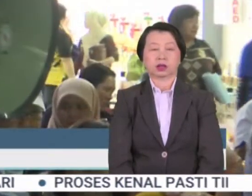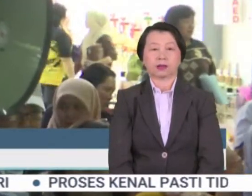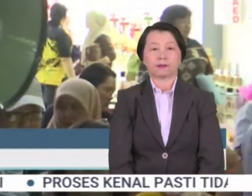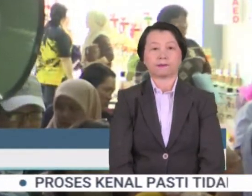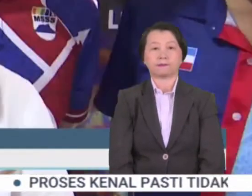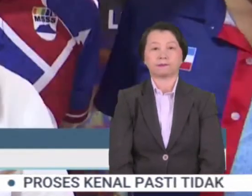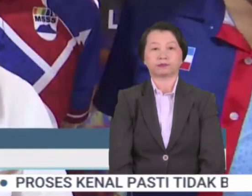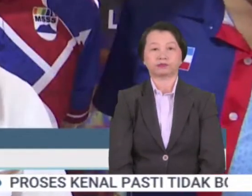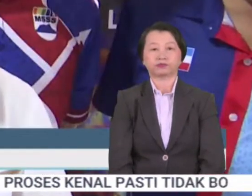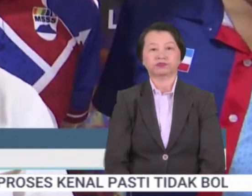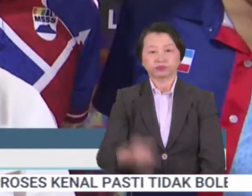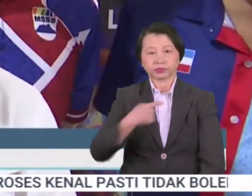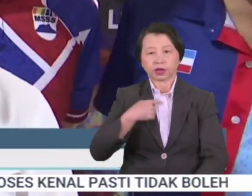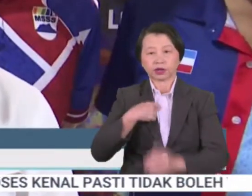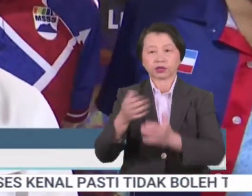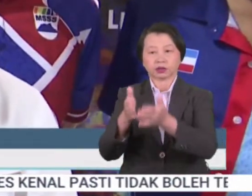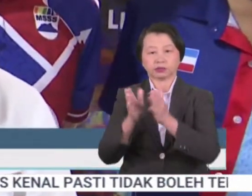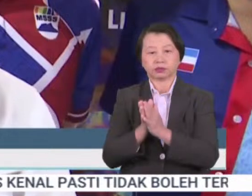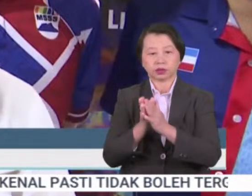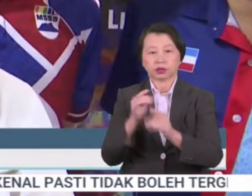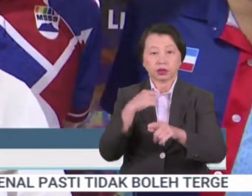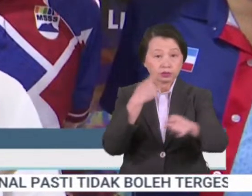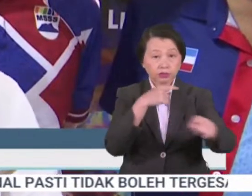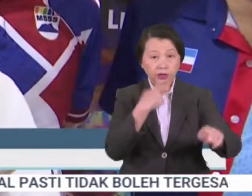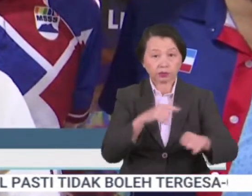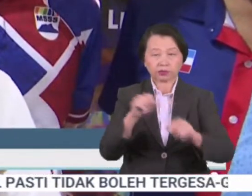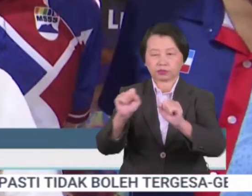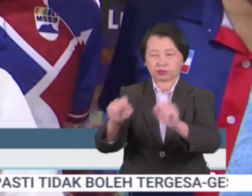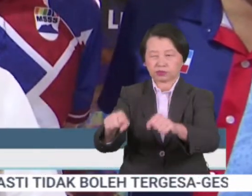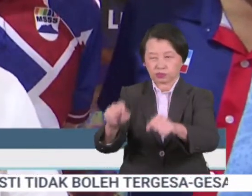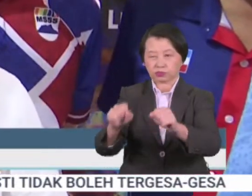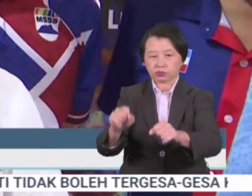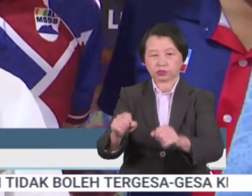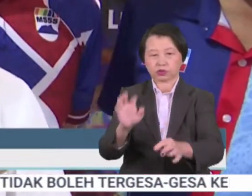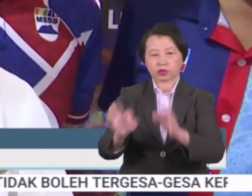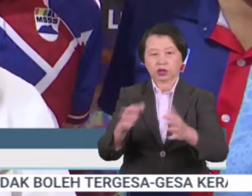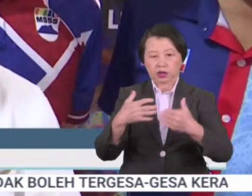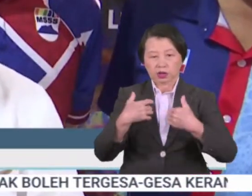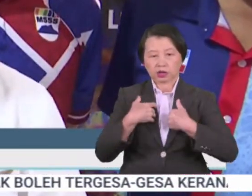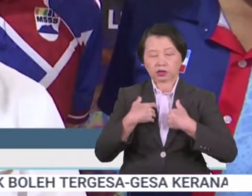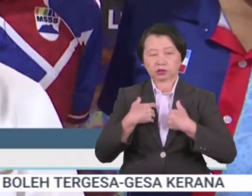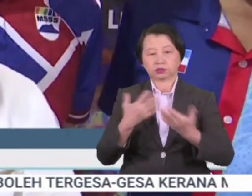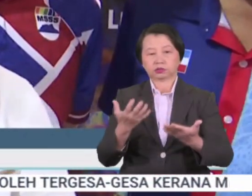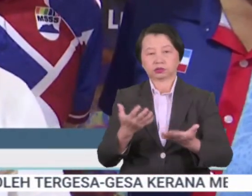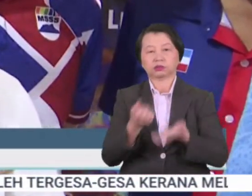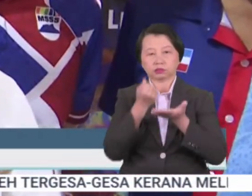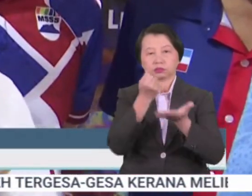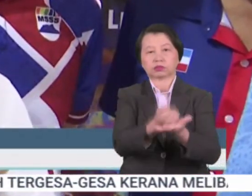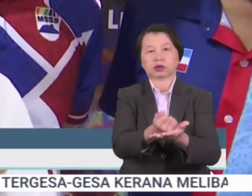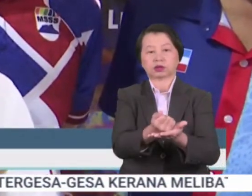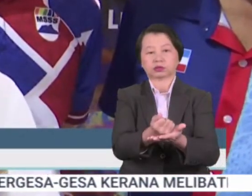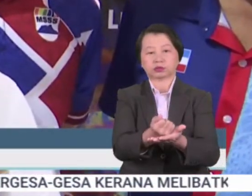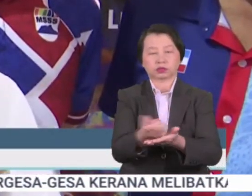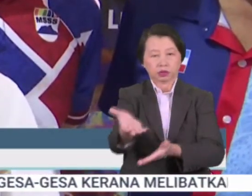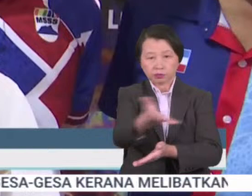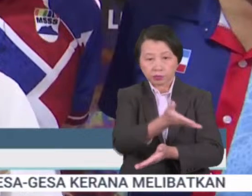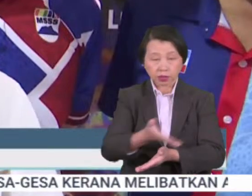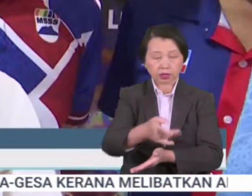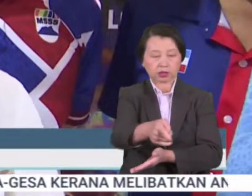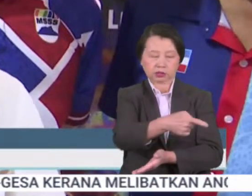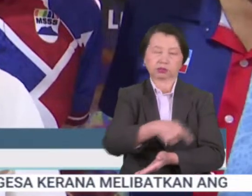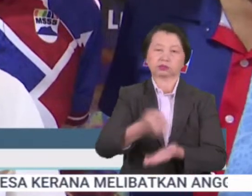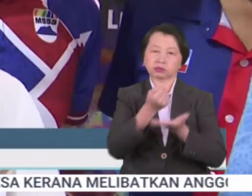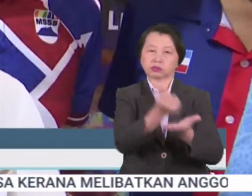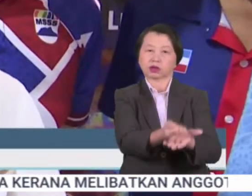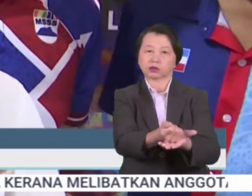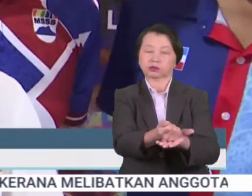tinggi saya menyeru juga kepada siapa yang berkemampuan Syarikat ataupun individu Bantulah mereka